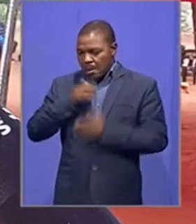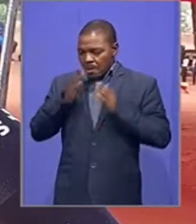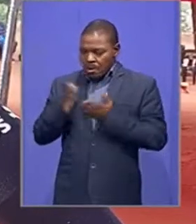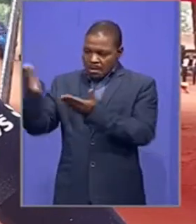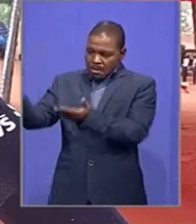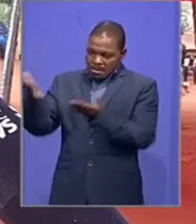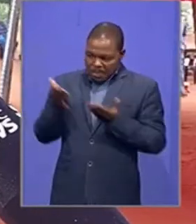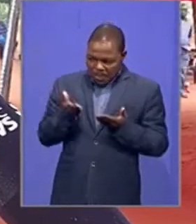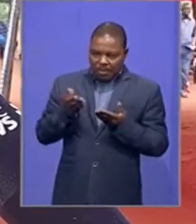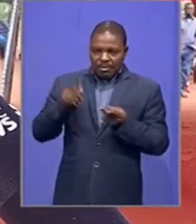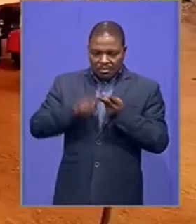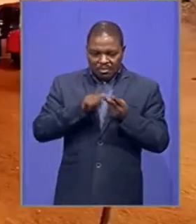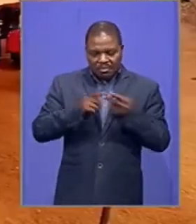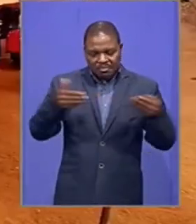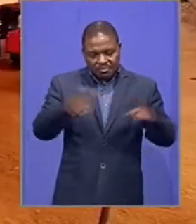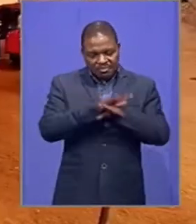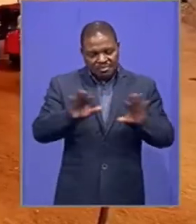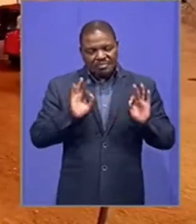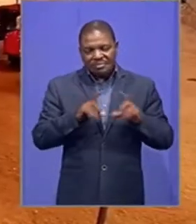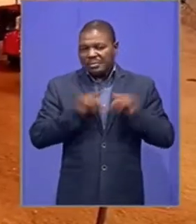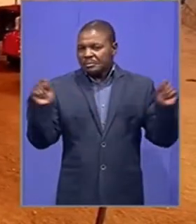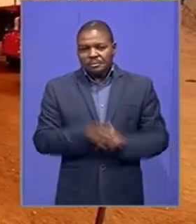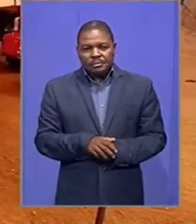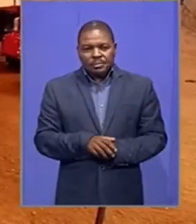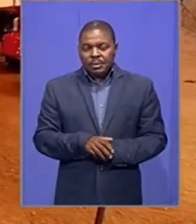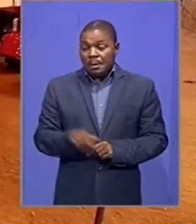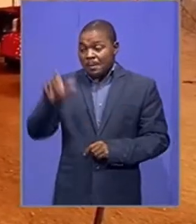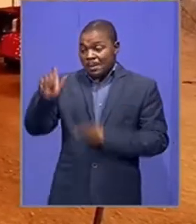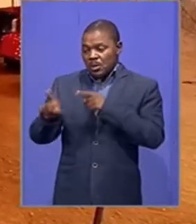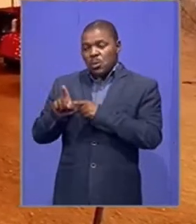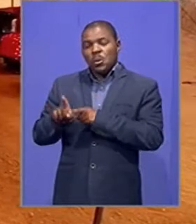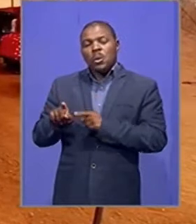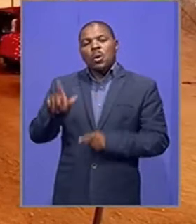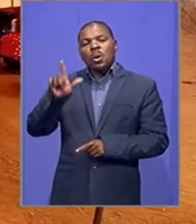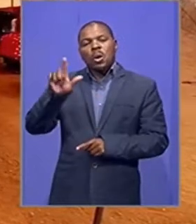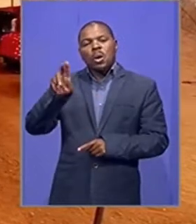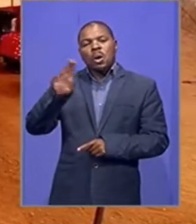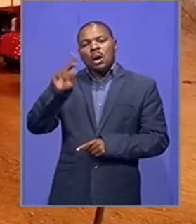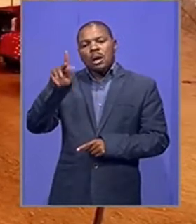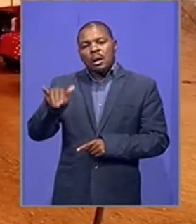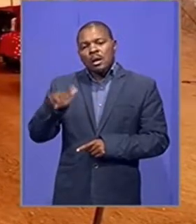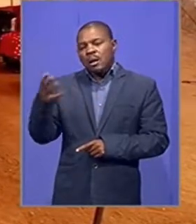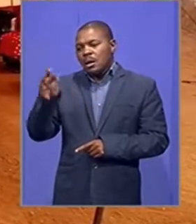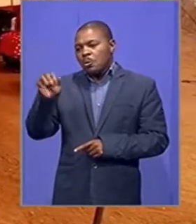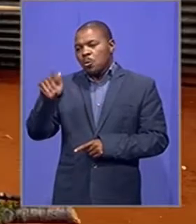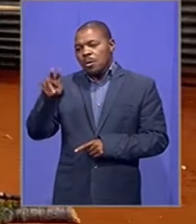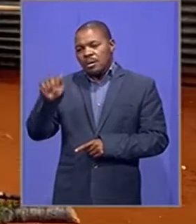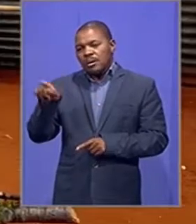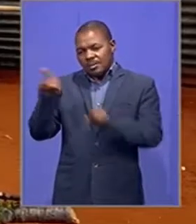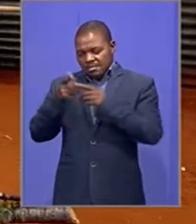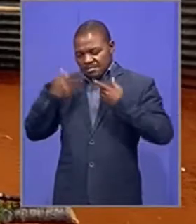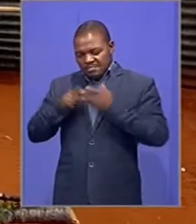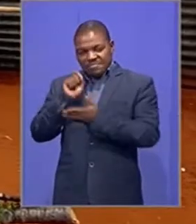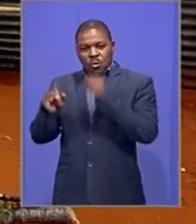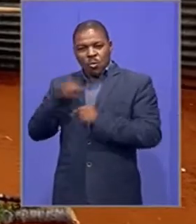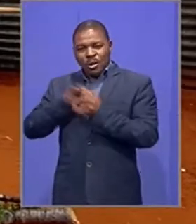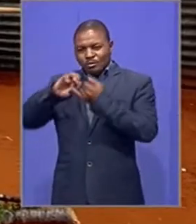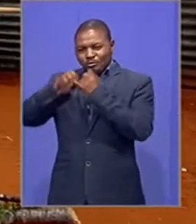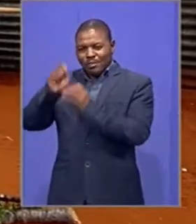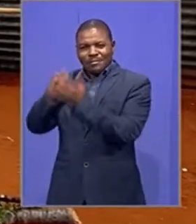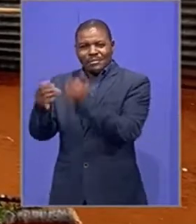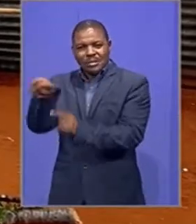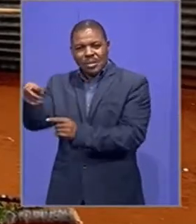re mmoloke re be le closure. Molatofatšo wa tiragalong ye e le go Lucky Mokoena le yena o latsitswe ke mollo ge a be a leka go tshomelela kgarebe ye